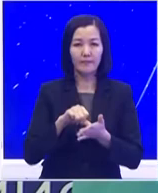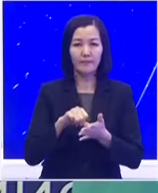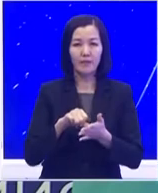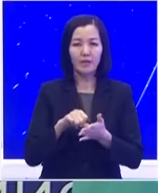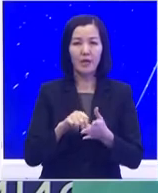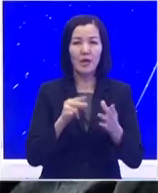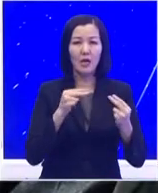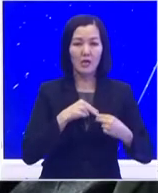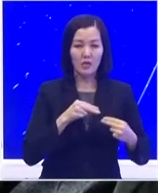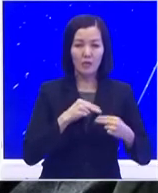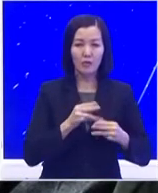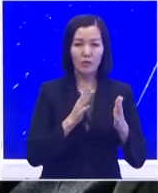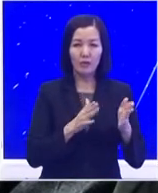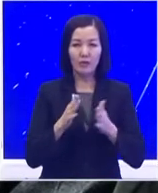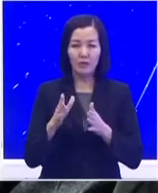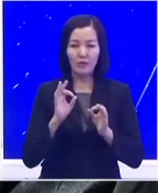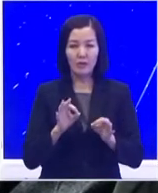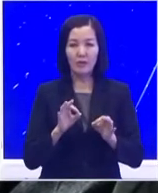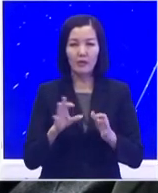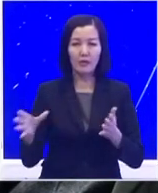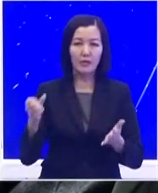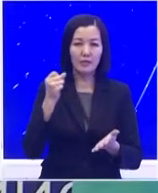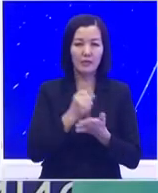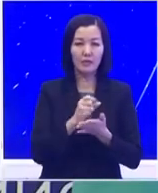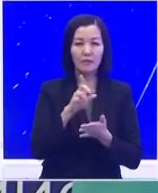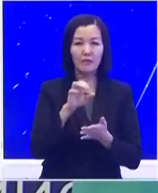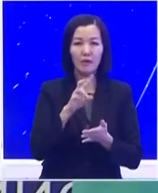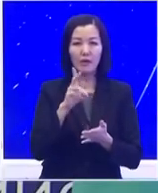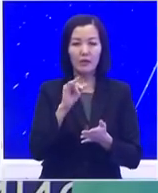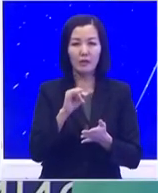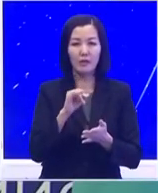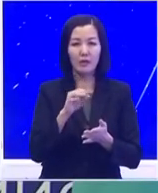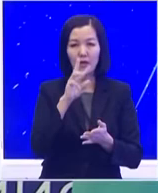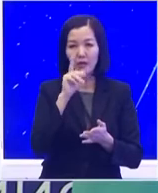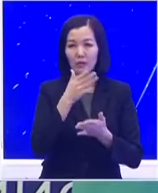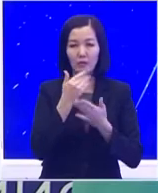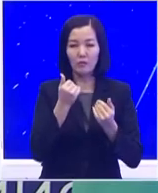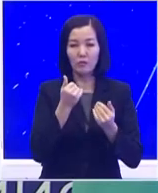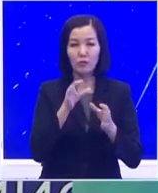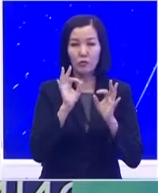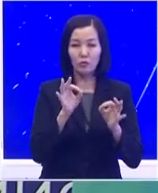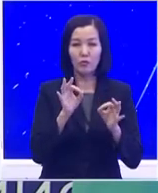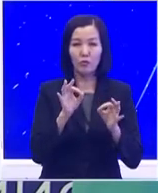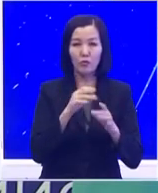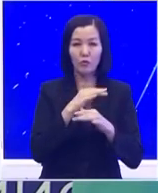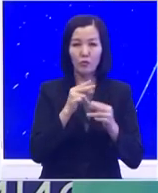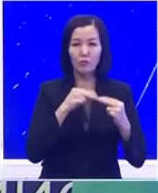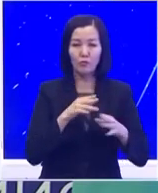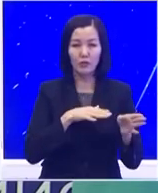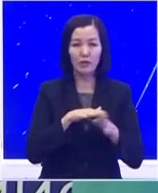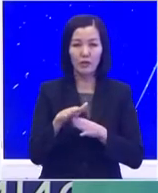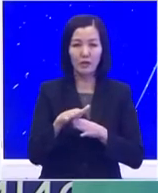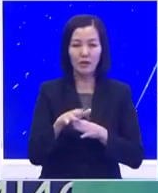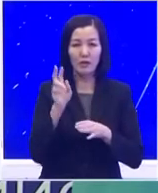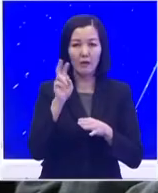Работа нормальная. Когда я назначил сюда Бағдат Абдулмадженович, я думаю, не ошибся. Много делается, приходит,